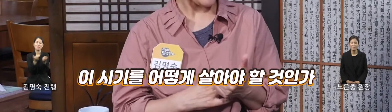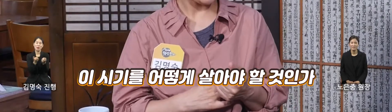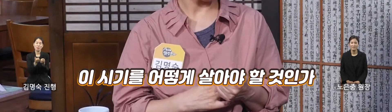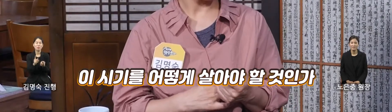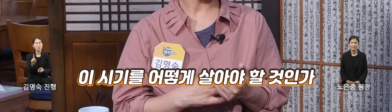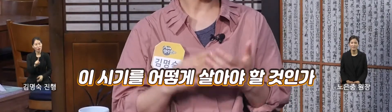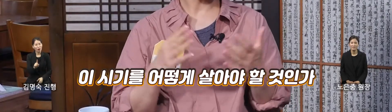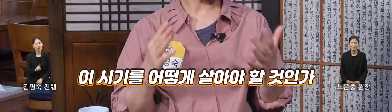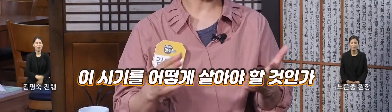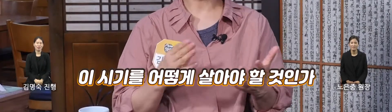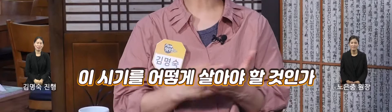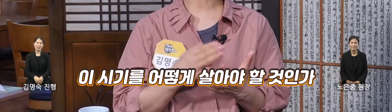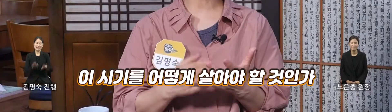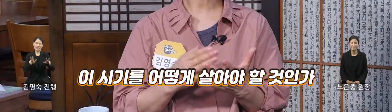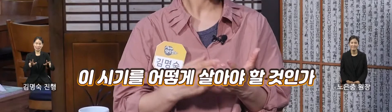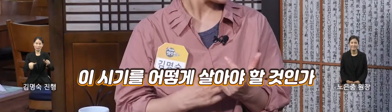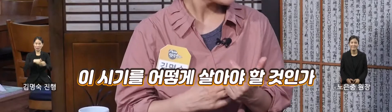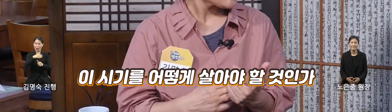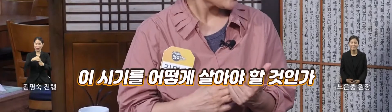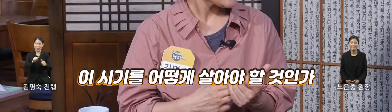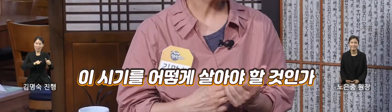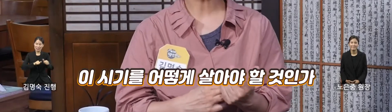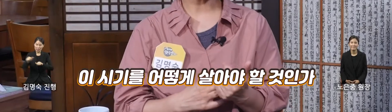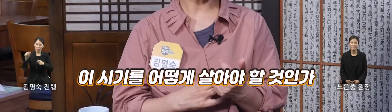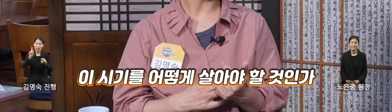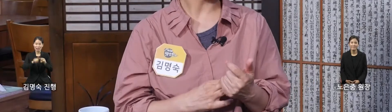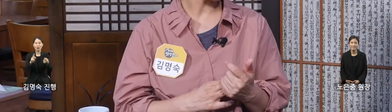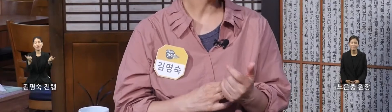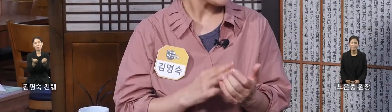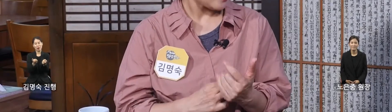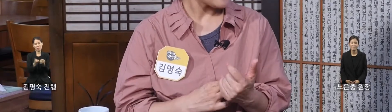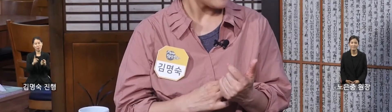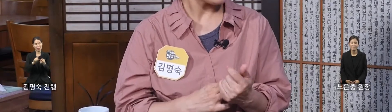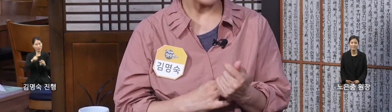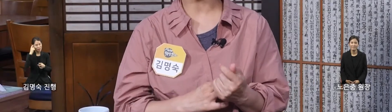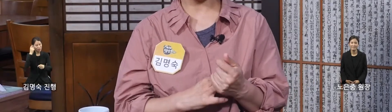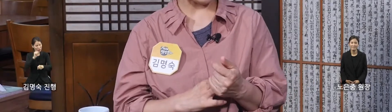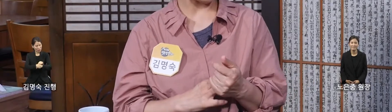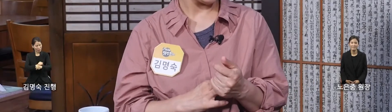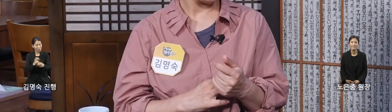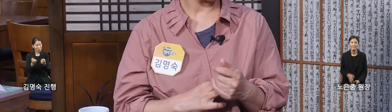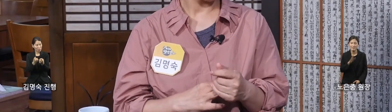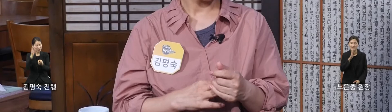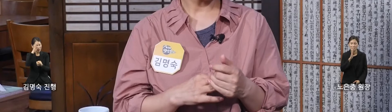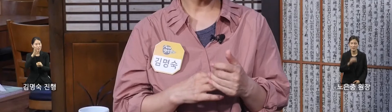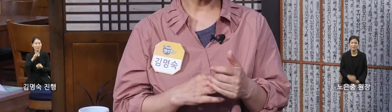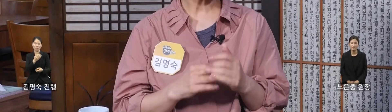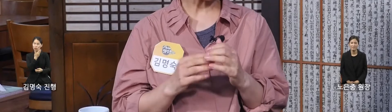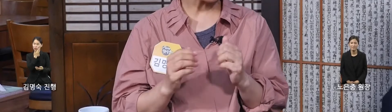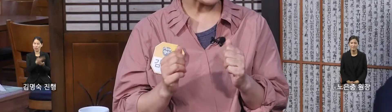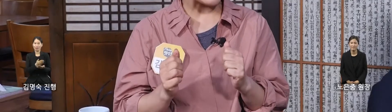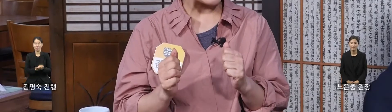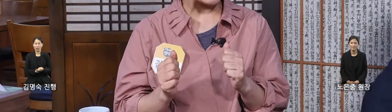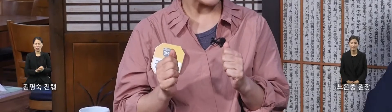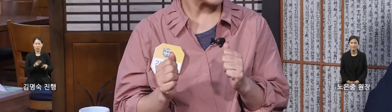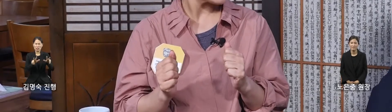건가, 이 시기를 어떻게 살아내야 할 건가, 그게 더 현명한 방법이다. 네. 그러니까 이 시기가